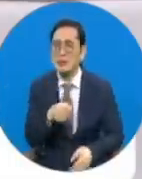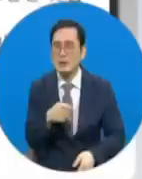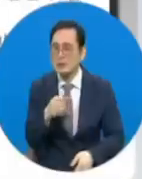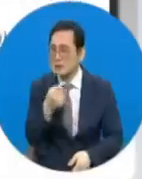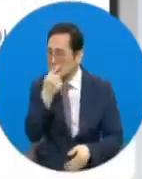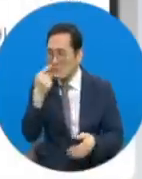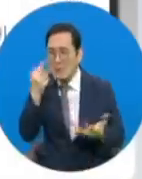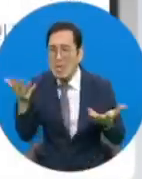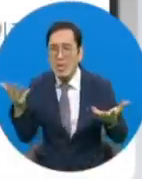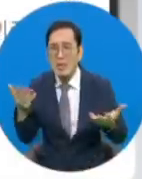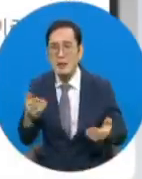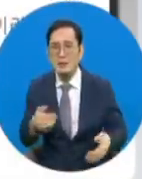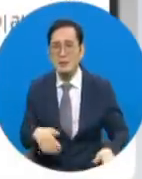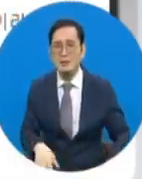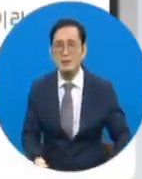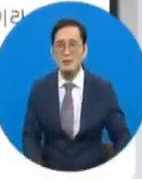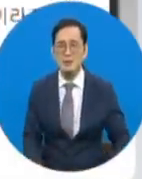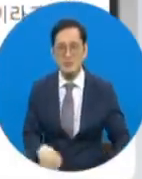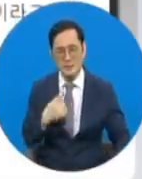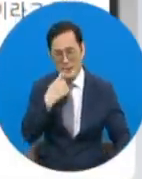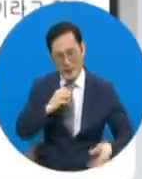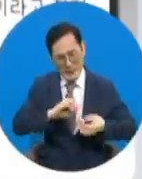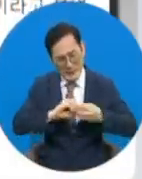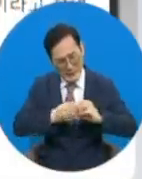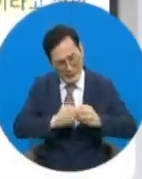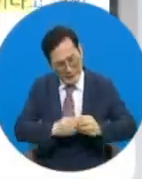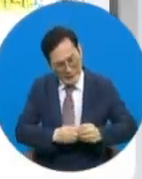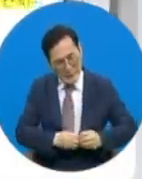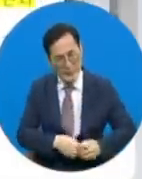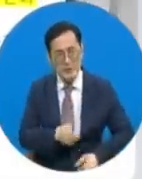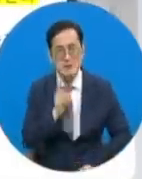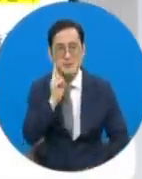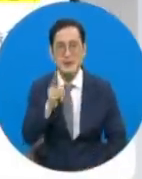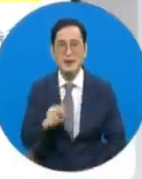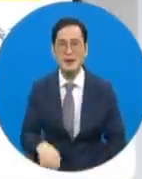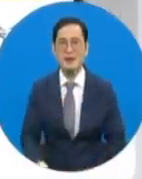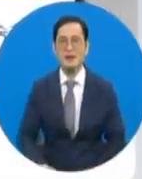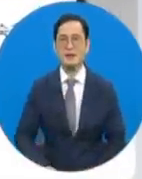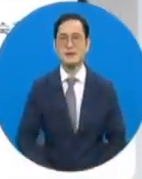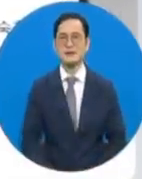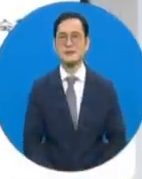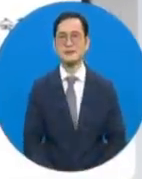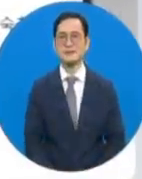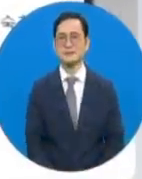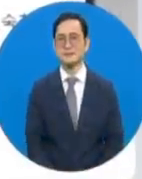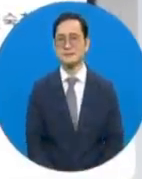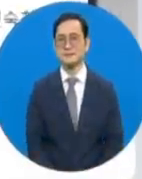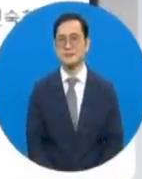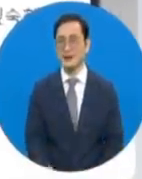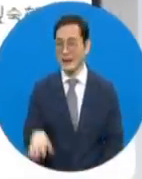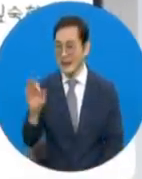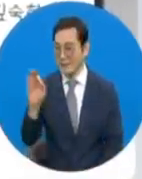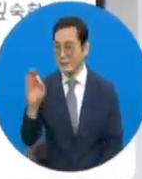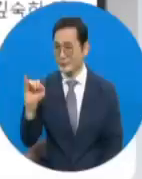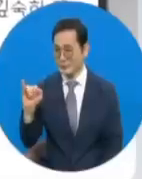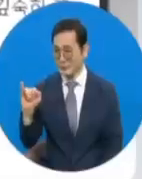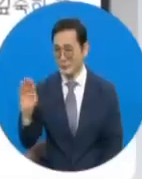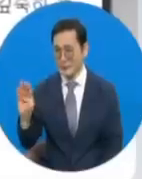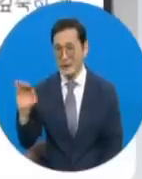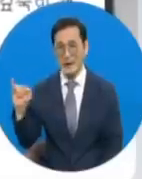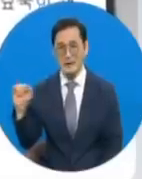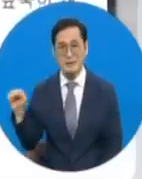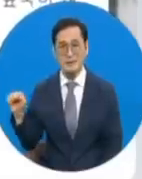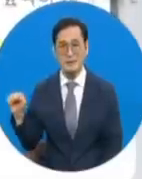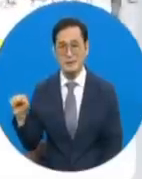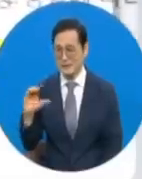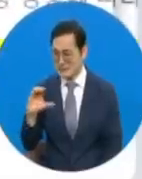들으면 좀 그럴듯하게 보이거든요. 근데 이번에 FBI나 CIA는 좀 그럴듯하게 보이지는 않는 것 같아요. 왜냐하면 수사 책임자 와가지고